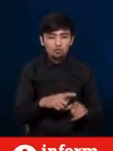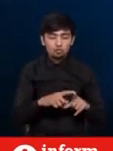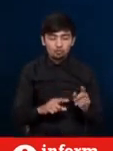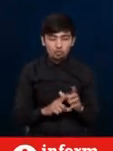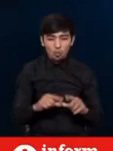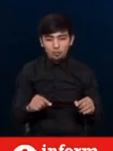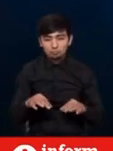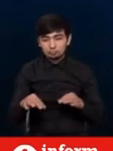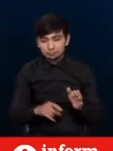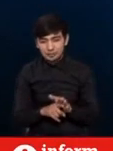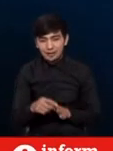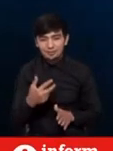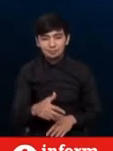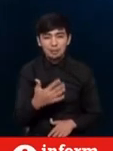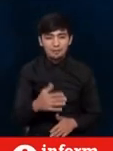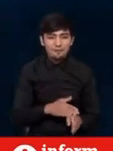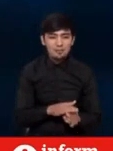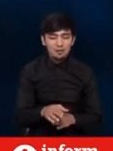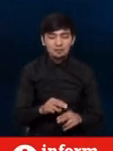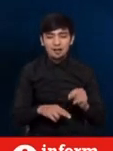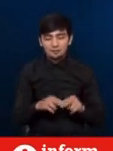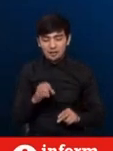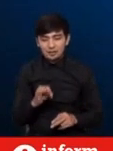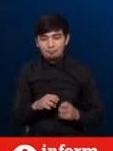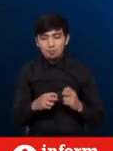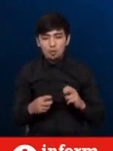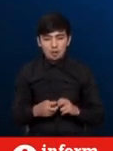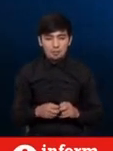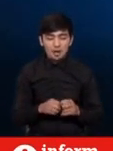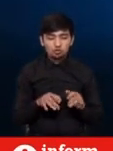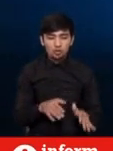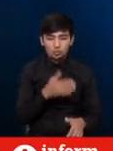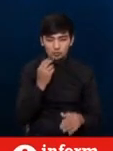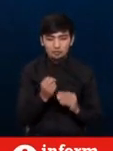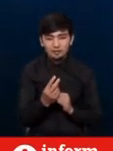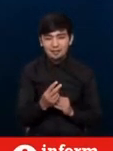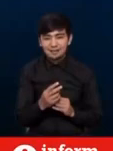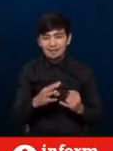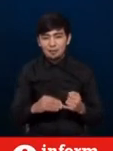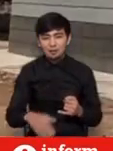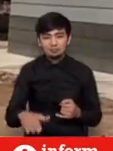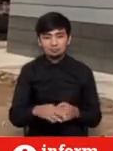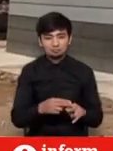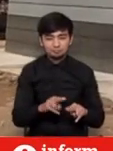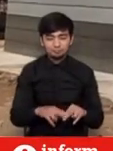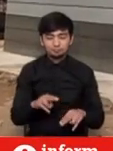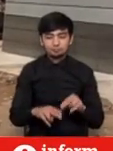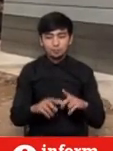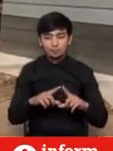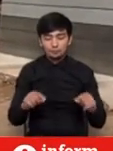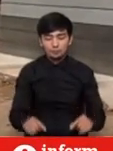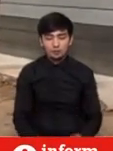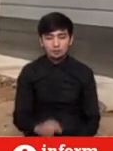обм выполнено строительство и до сих пор не решены проблемные вопросы по земельным участкам под строительство школ в самрук казана